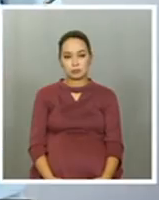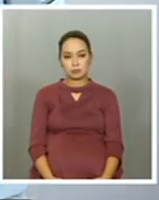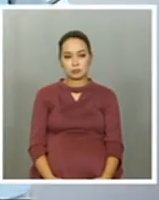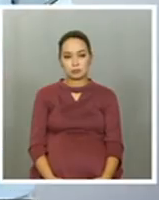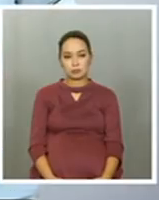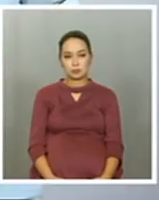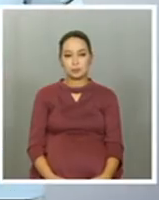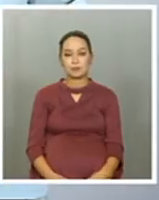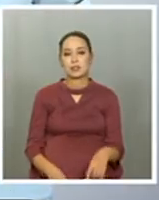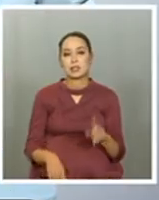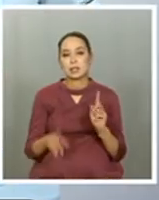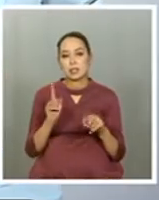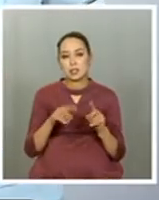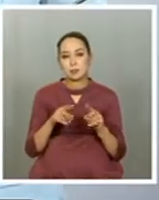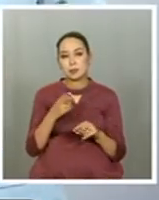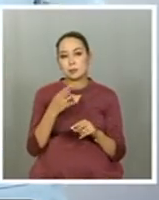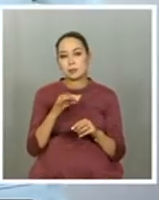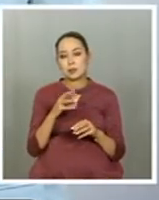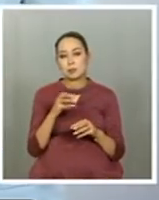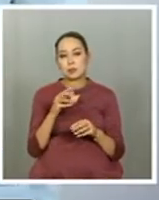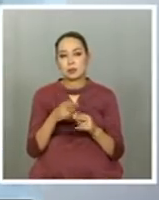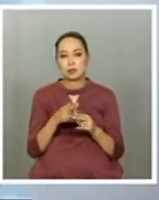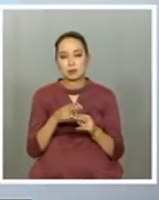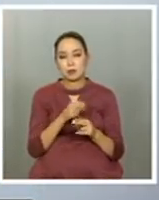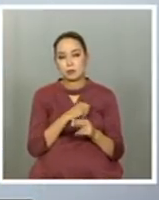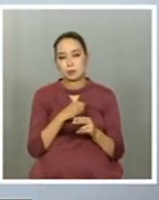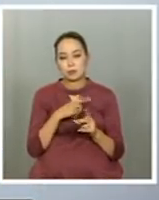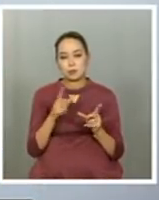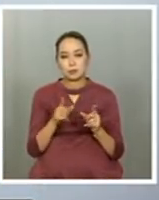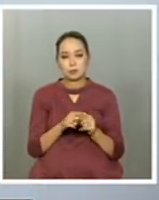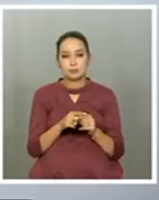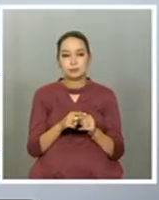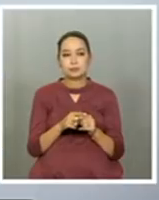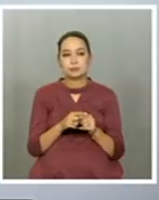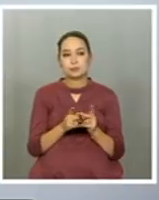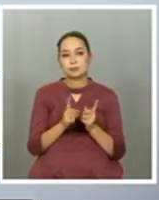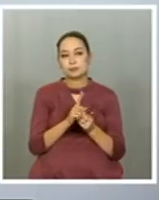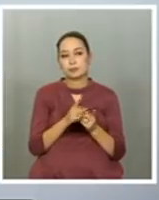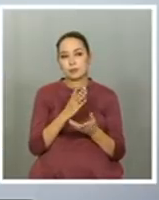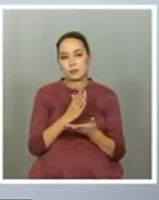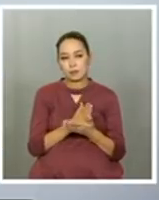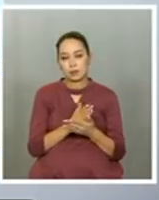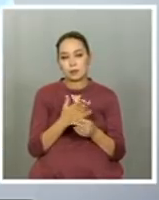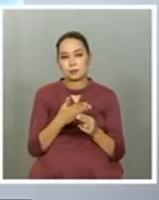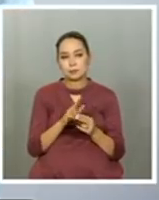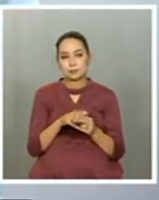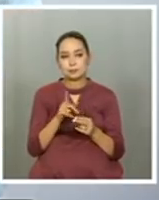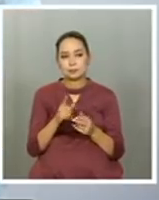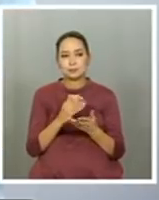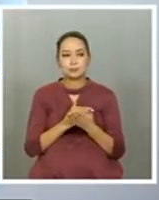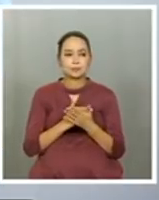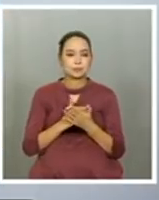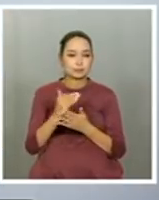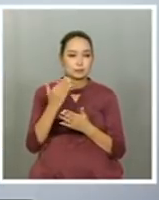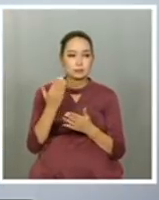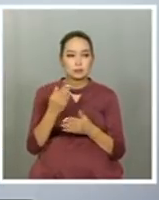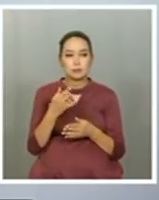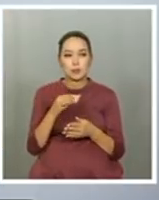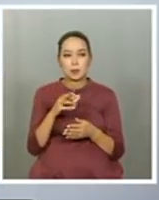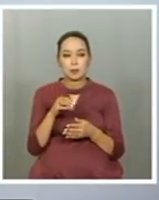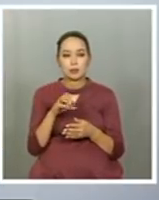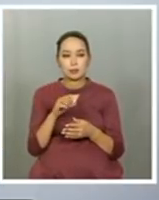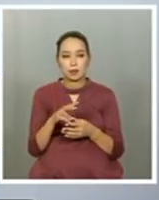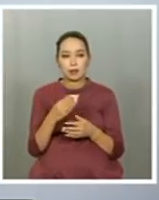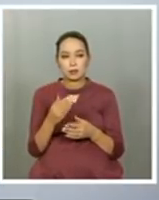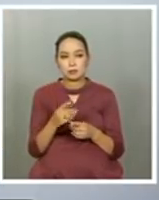Кейбір бейметалдар өзара әрекеттеседі. Мысалы, фтор белсенділігі ең жоғарғы бейметал, ол